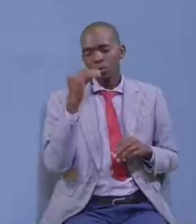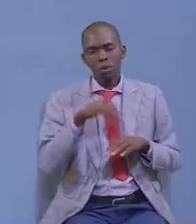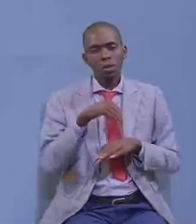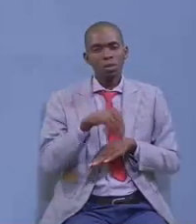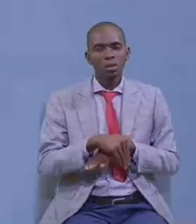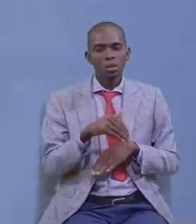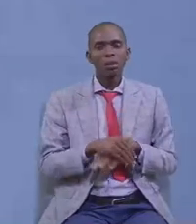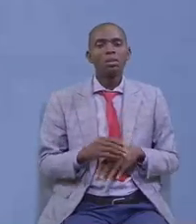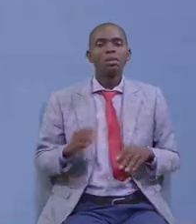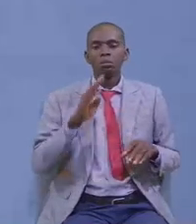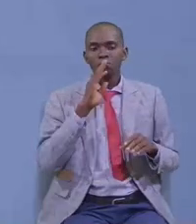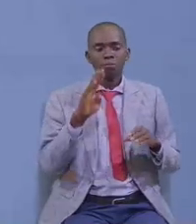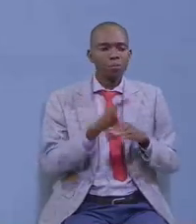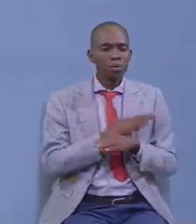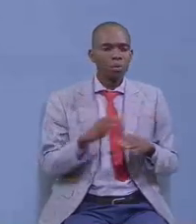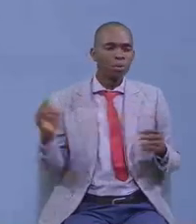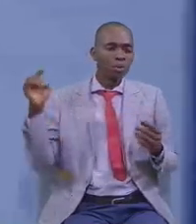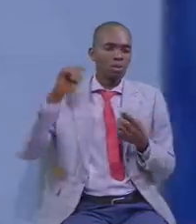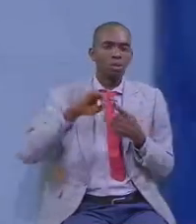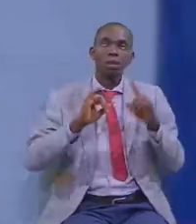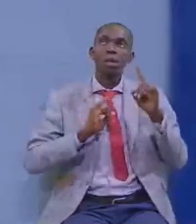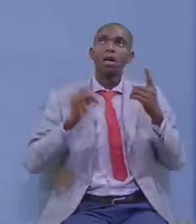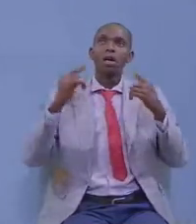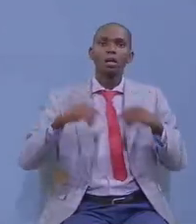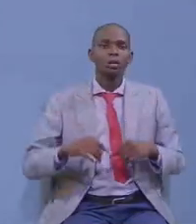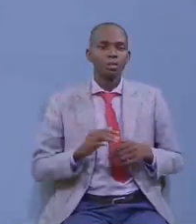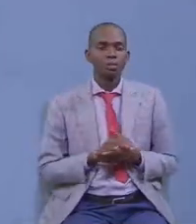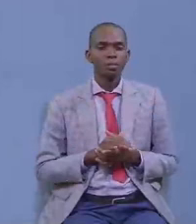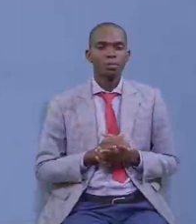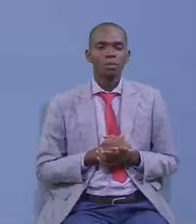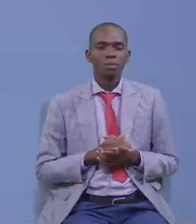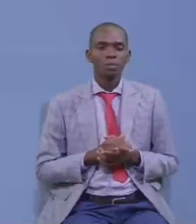Il n'y a pas de jour de sommeil, faites-les valoir jusqu'à ce que je vienne.